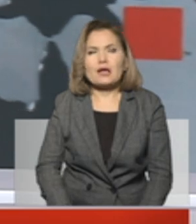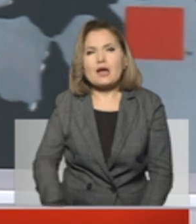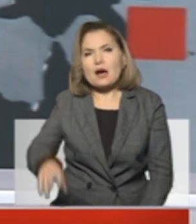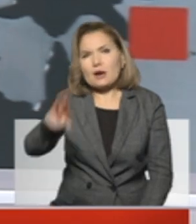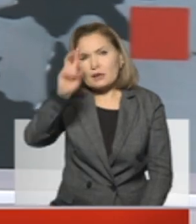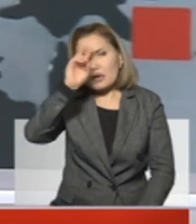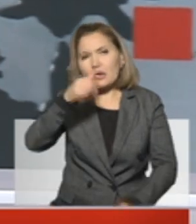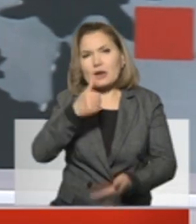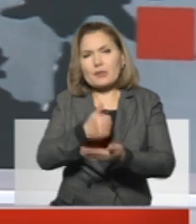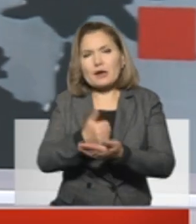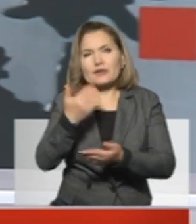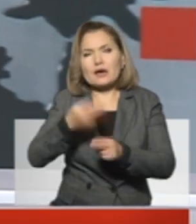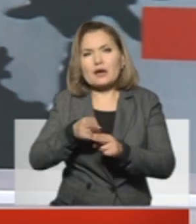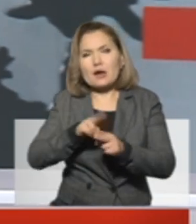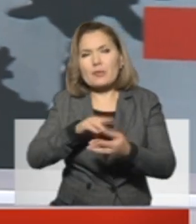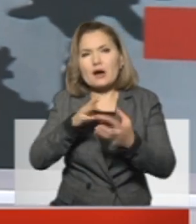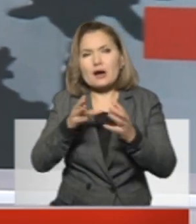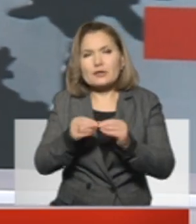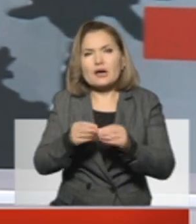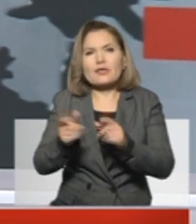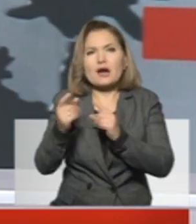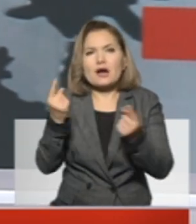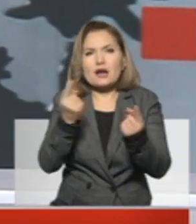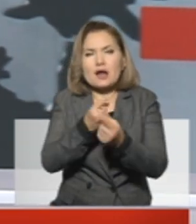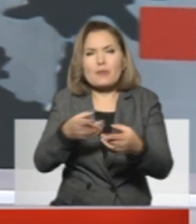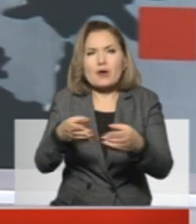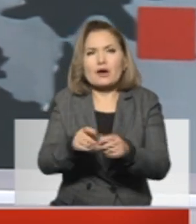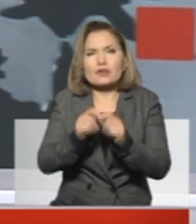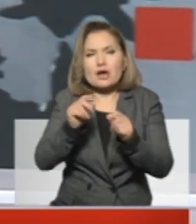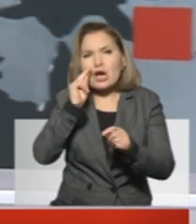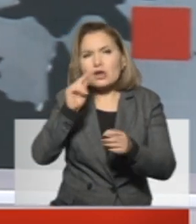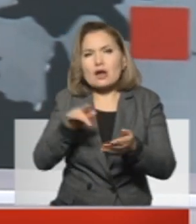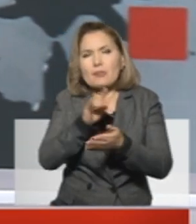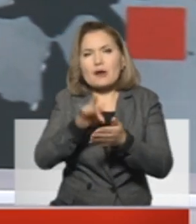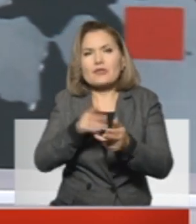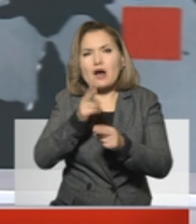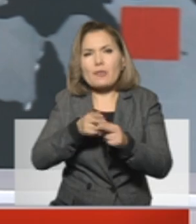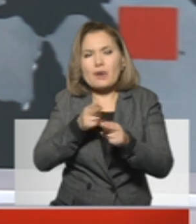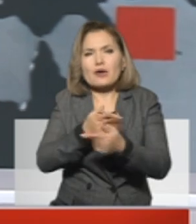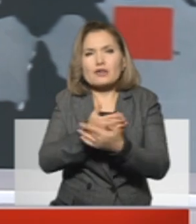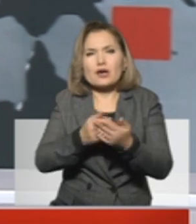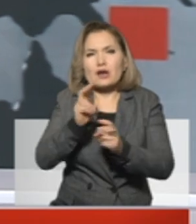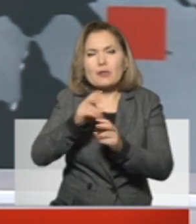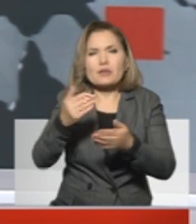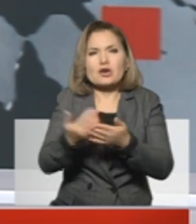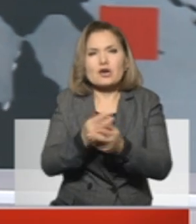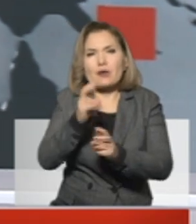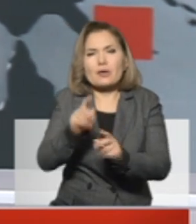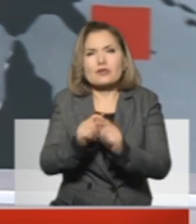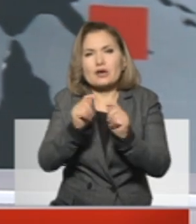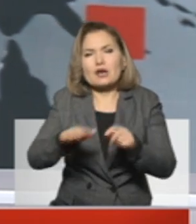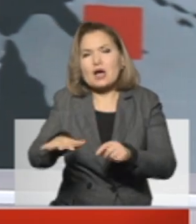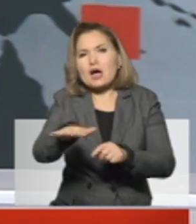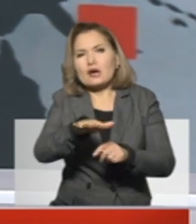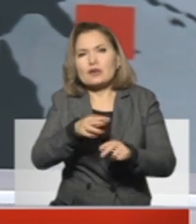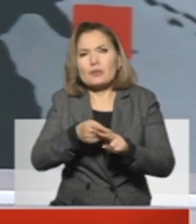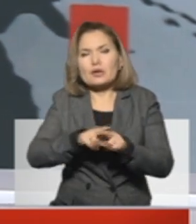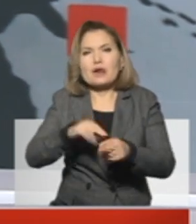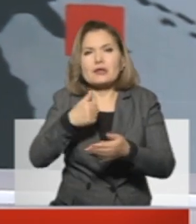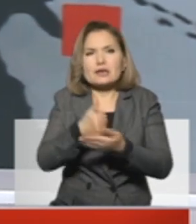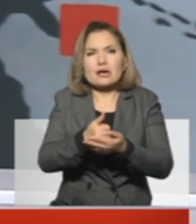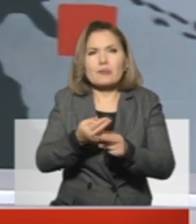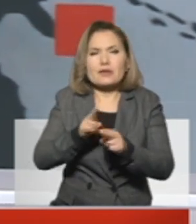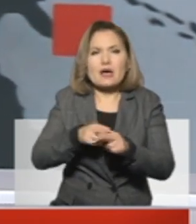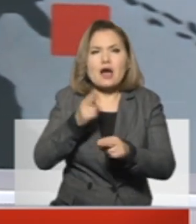Жалғастырайық. Мемлекет басшысының логистикалық хаб құру туралы тапсырмасына сәйкес Шымкентте металл бұйымдарын өңдейтін жаңа өндірістік аймақ жасақталуда.